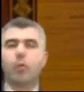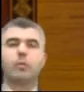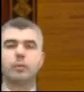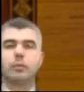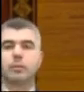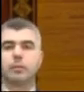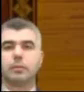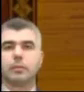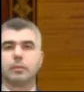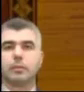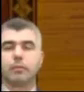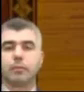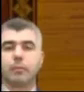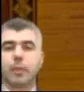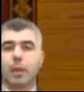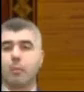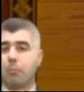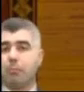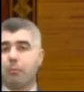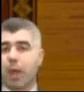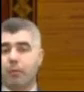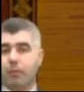جديد للأمن.